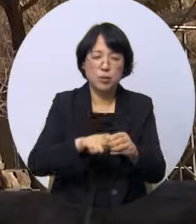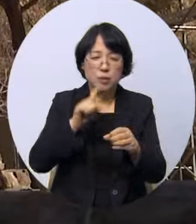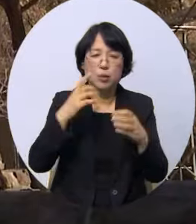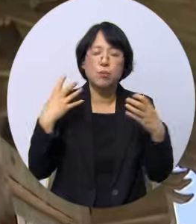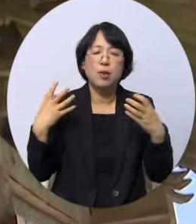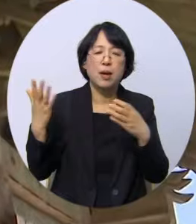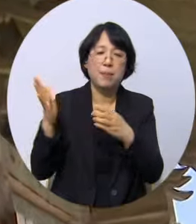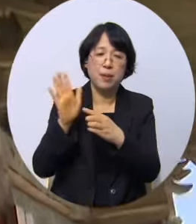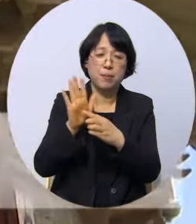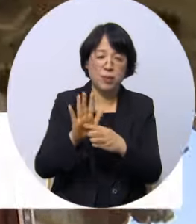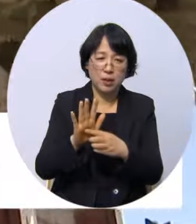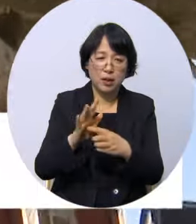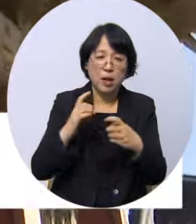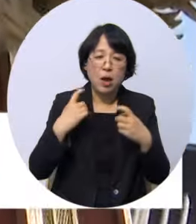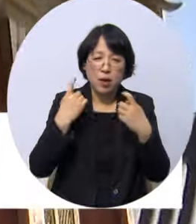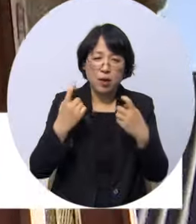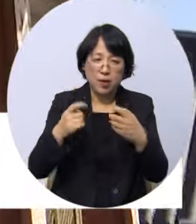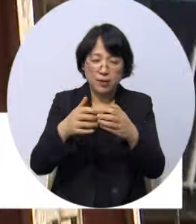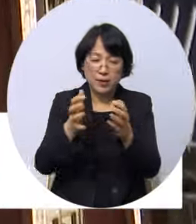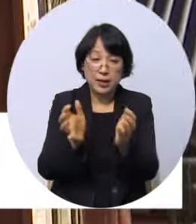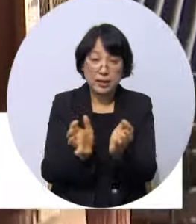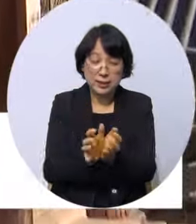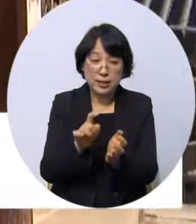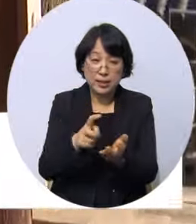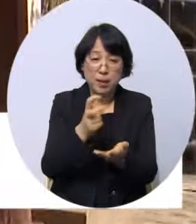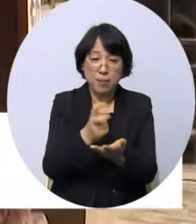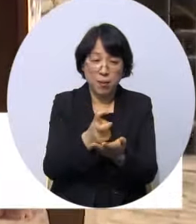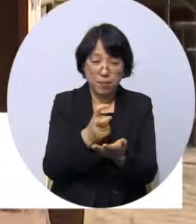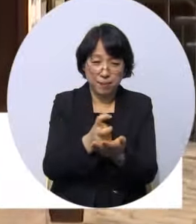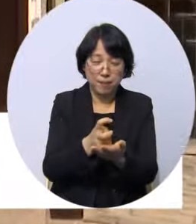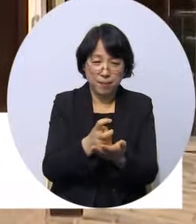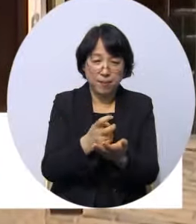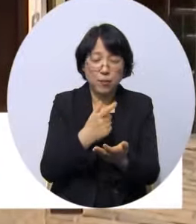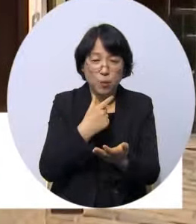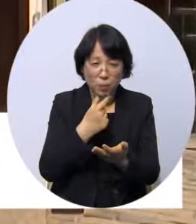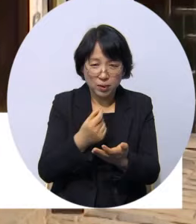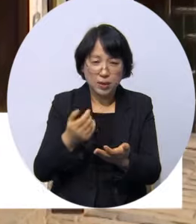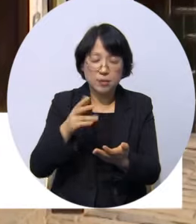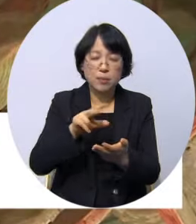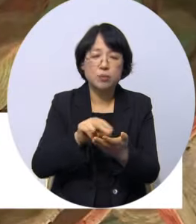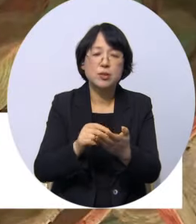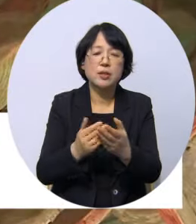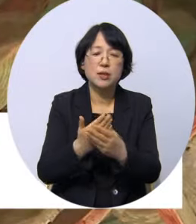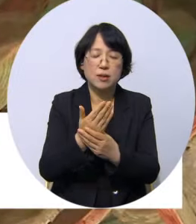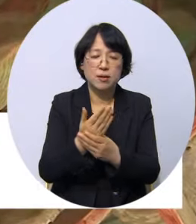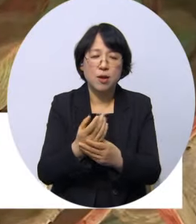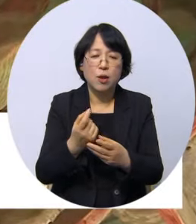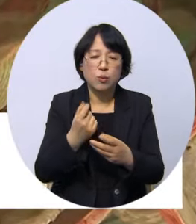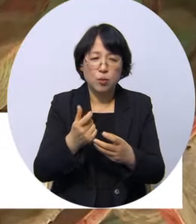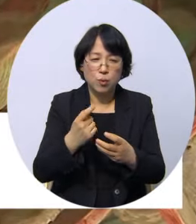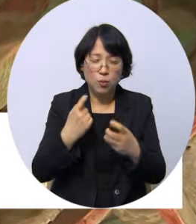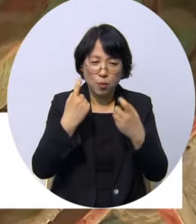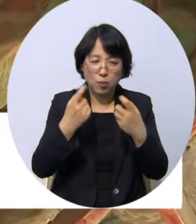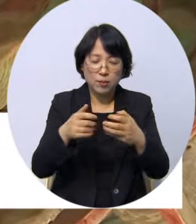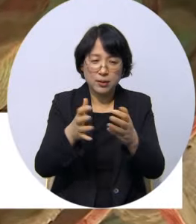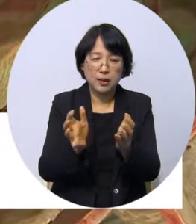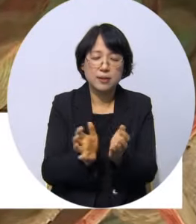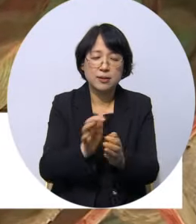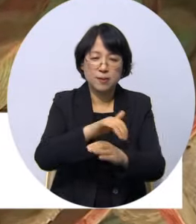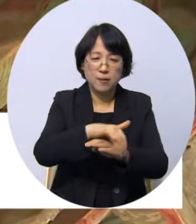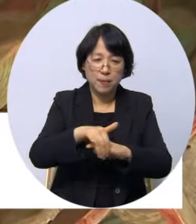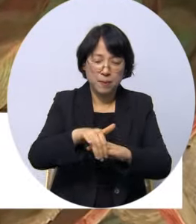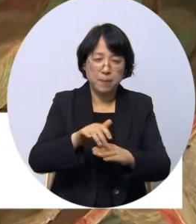발표한 소규모 관광단지 제도를 돌으로 찾았지만 문제가 생겼습니다 소규모 관광단지 계획에 수도권과